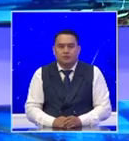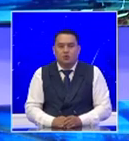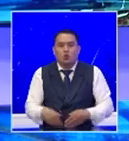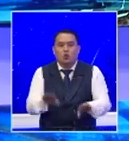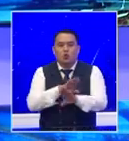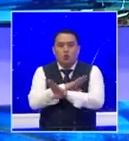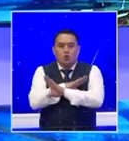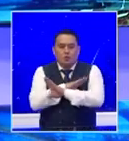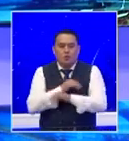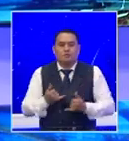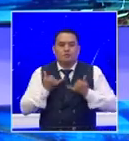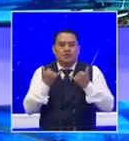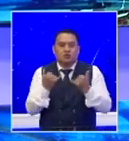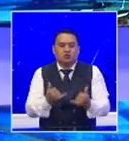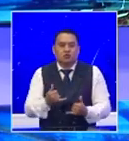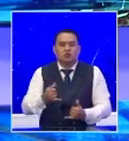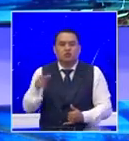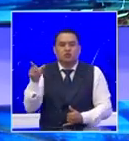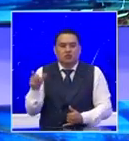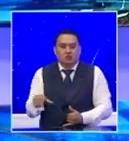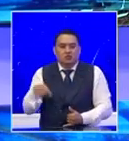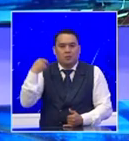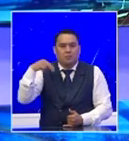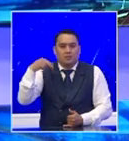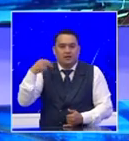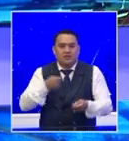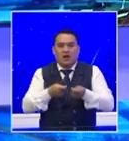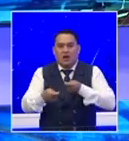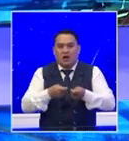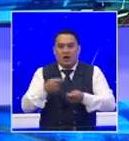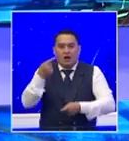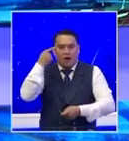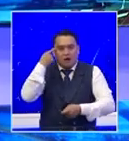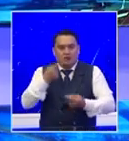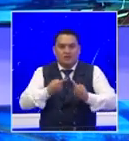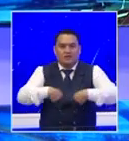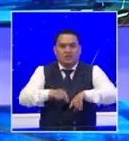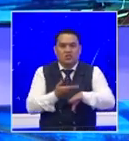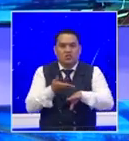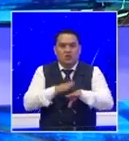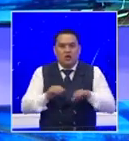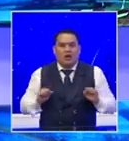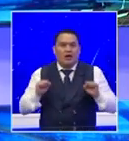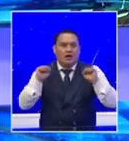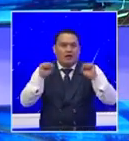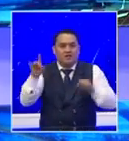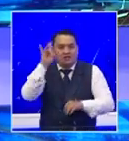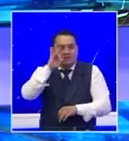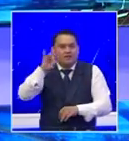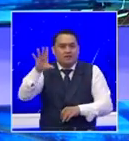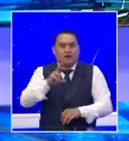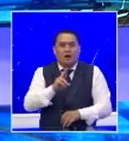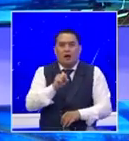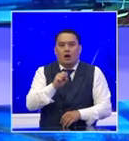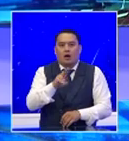Ушел из жизни почетный президент Федерации тяжелой атлетики, член исполнительного комитета Азиатской Федерации тяжелой атлетики, известный общественный деятель